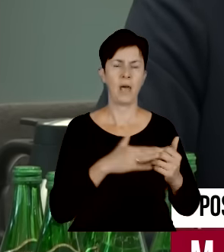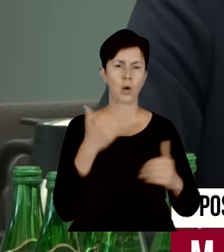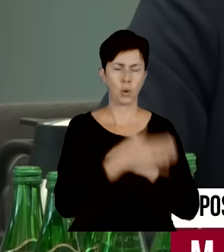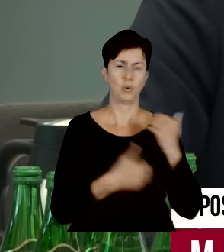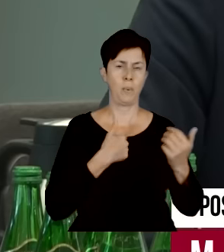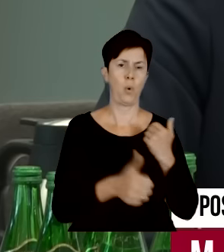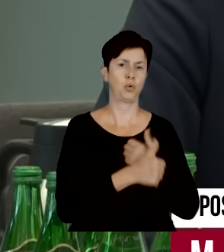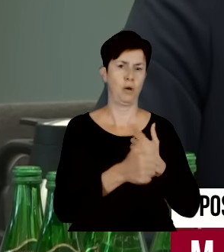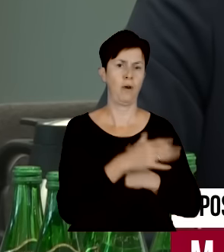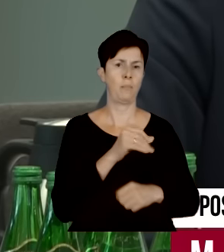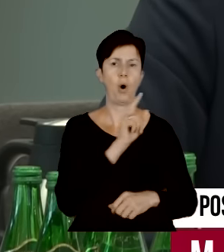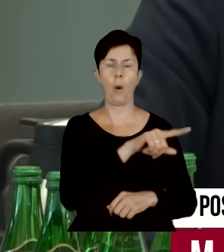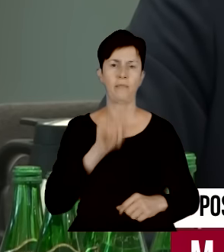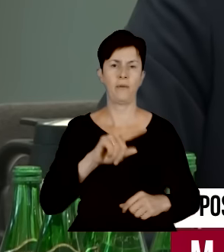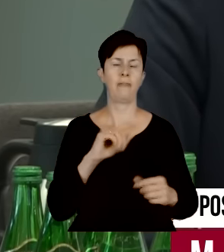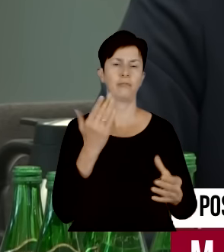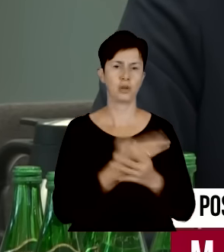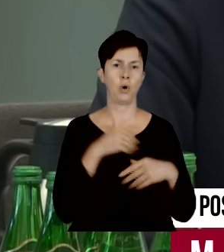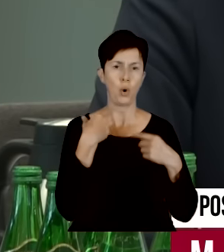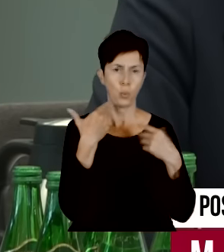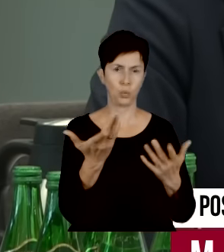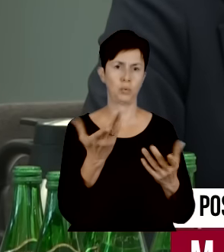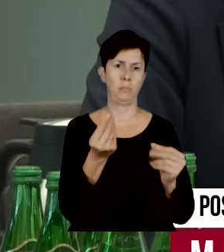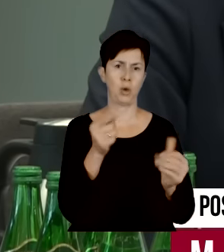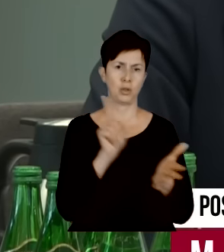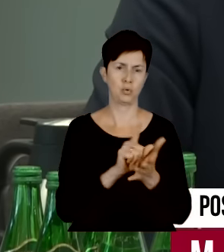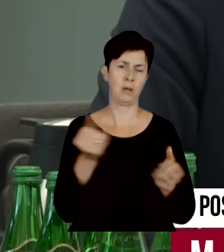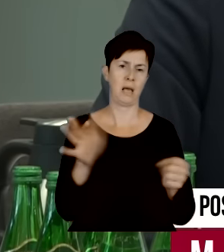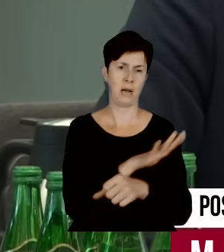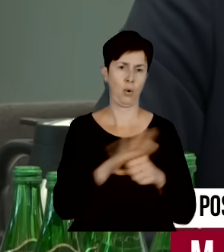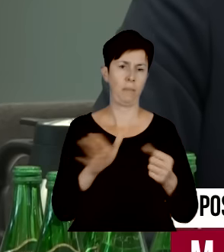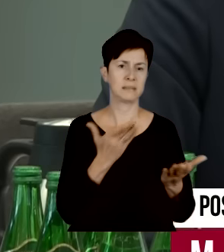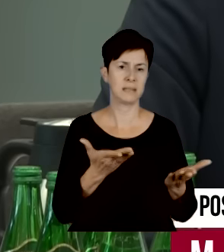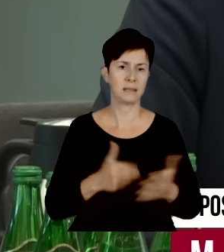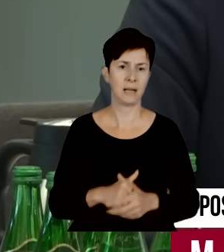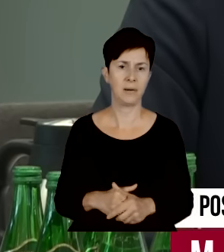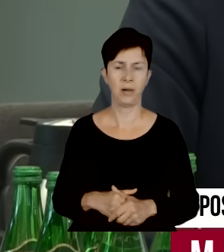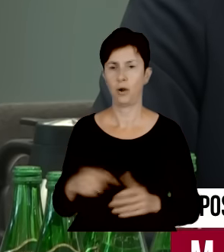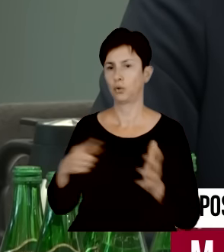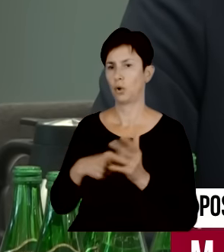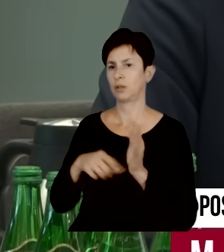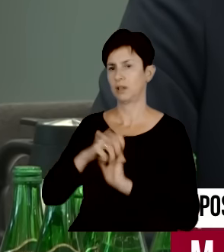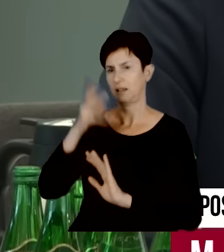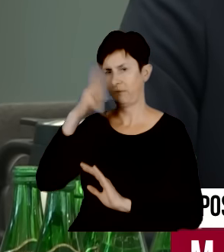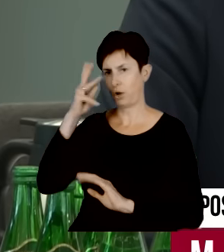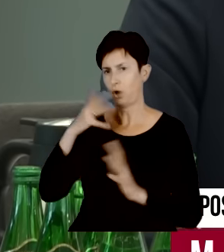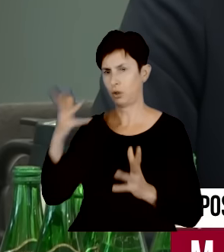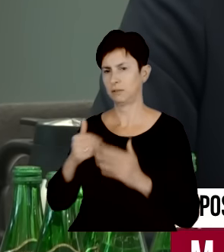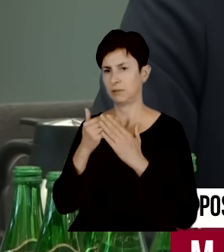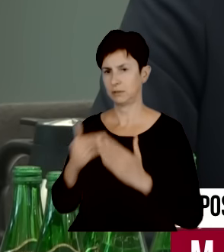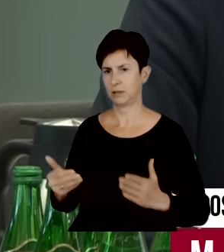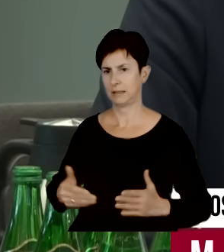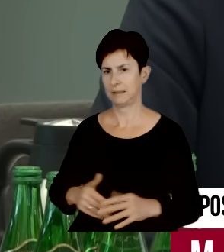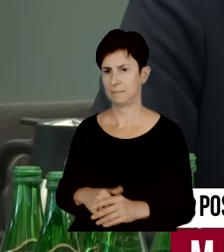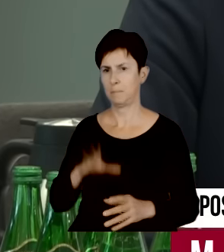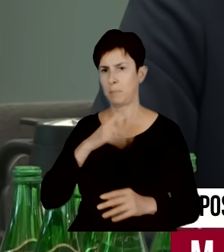bo oba przedsiębiorstwa otrzymały rekompensatę za poniesienie kosztów i to jest właśnie ta filozofia skończyłam pytania waszych rządów że pan tu